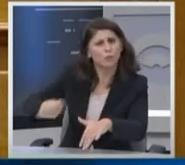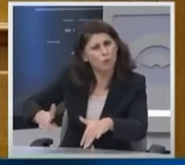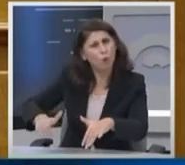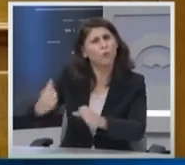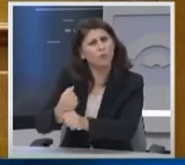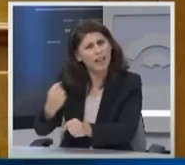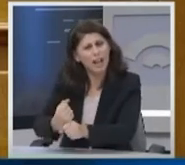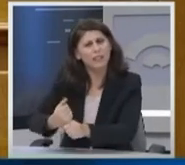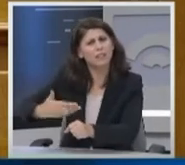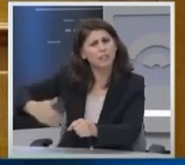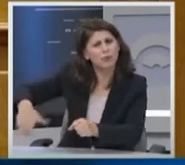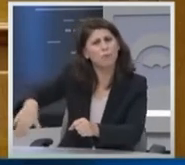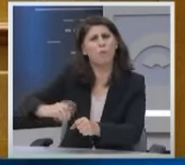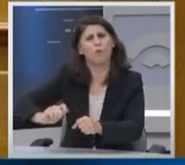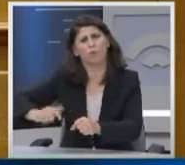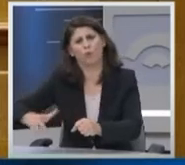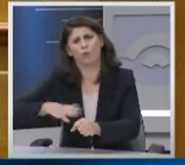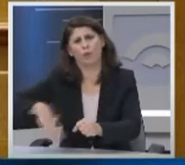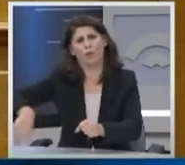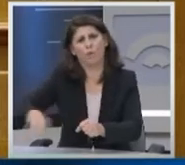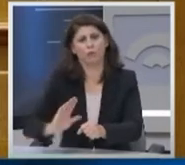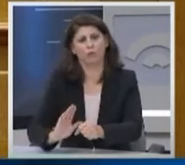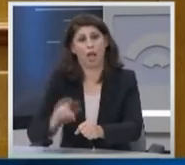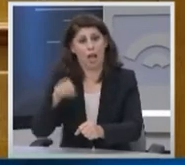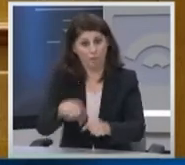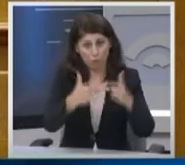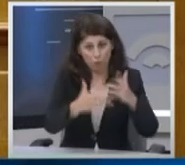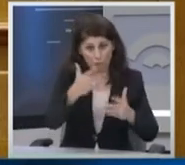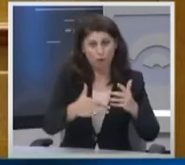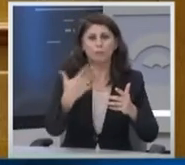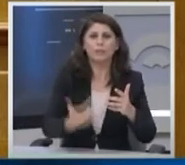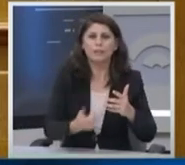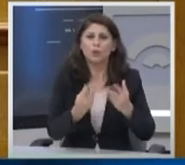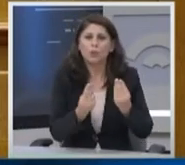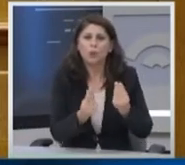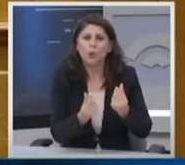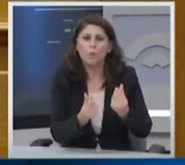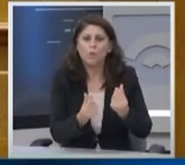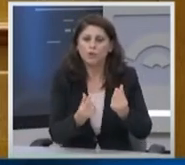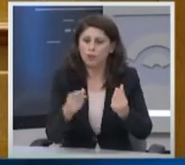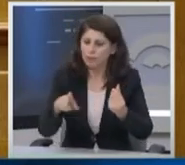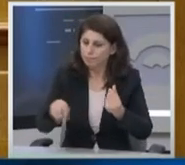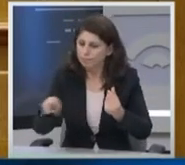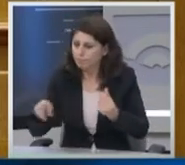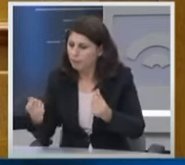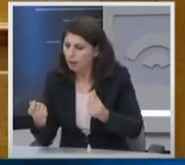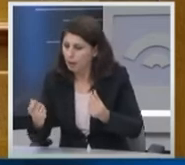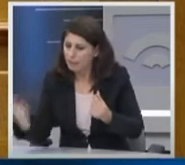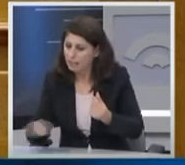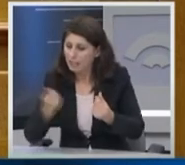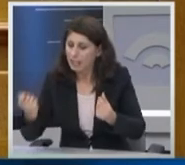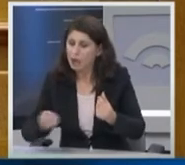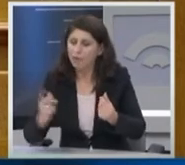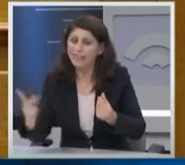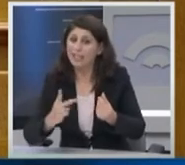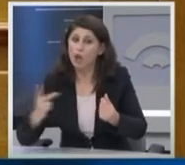εργατική τάξη και τα υπόλοιπα λαϊκά στρώματα. Είναι ένας προϋπολογισμός που αποτελεί εργαλείο αναδιανομής του κοινωνικά